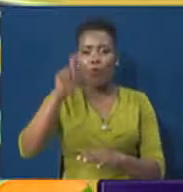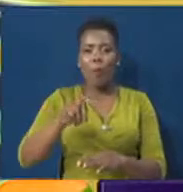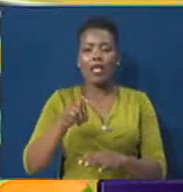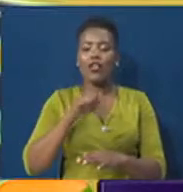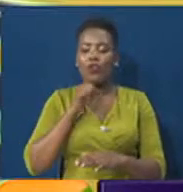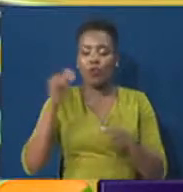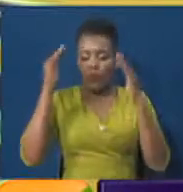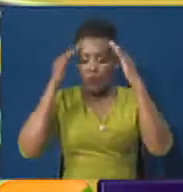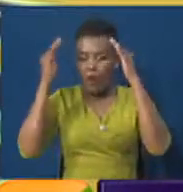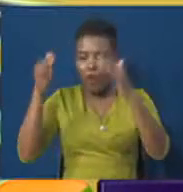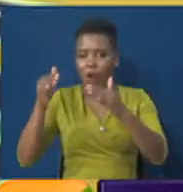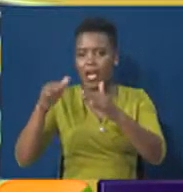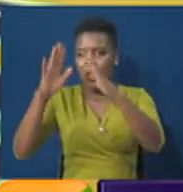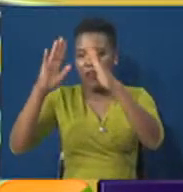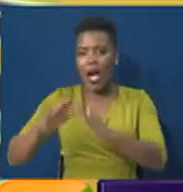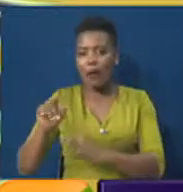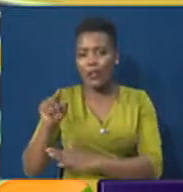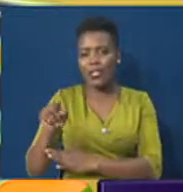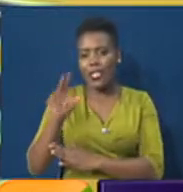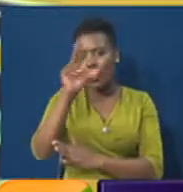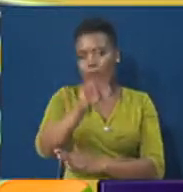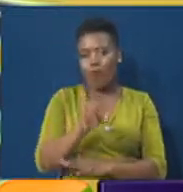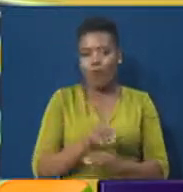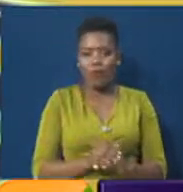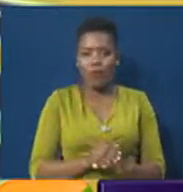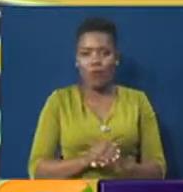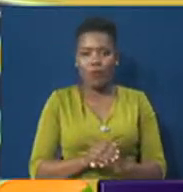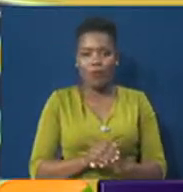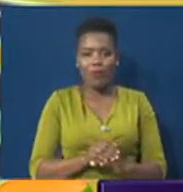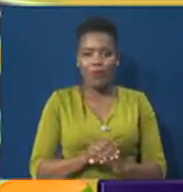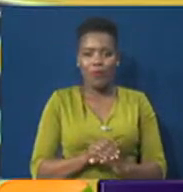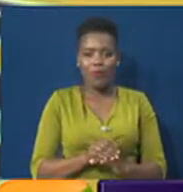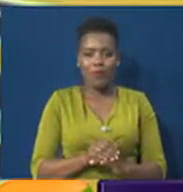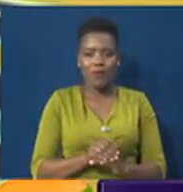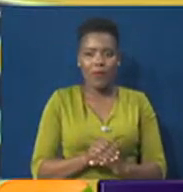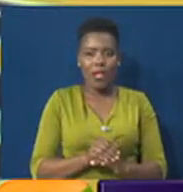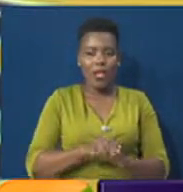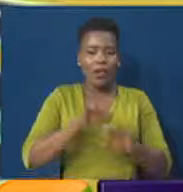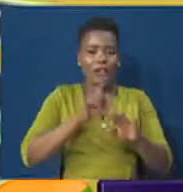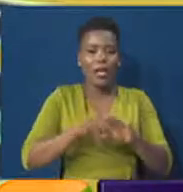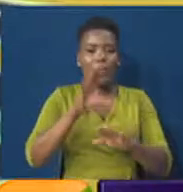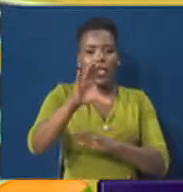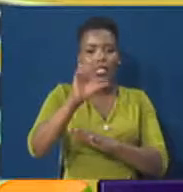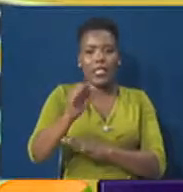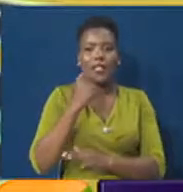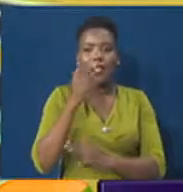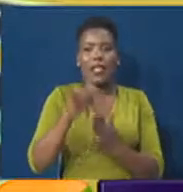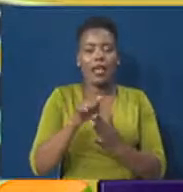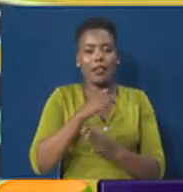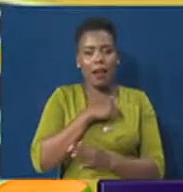tusiangazie tu huo mtu kama anahitaji ama hahitaji. Wakati waziri amesema